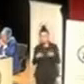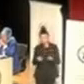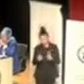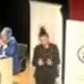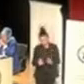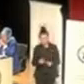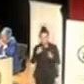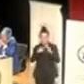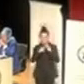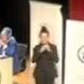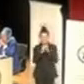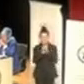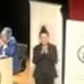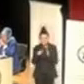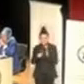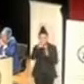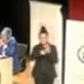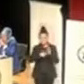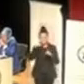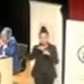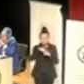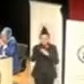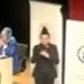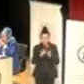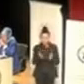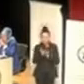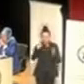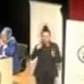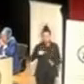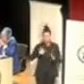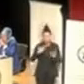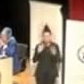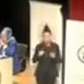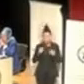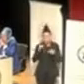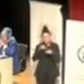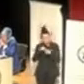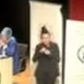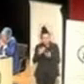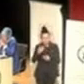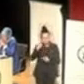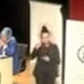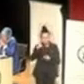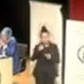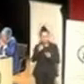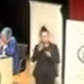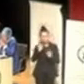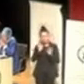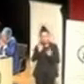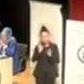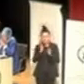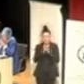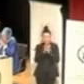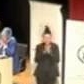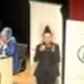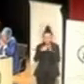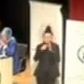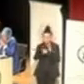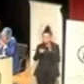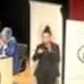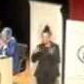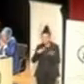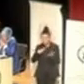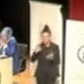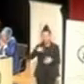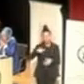E-kitap platformunda özellikle olmasını istediğimiz belli başlı yayınlar vardır tabii ki. Dediğim gibi yine özel yayın